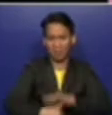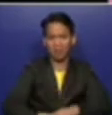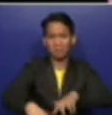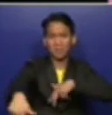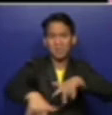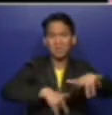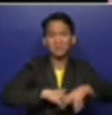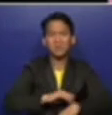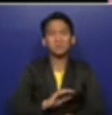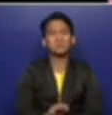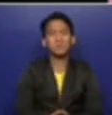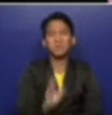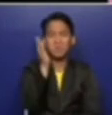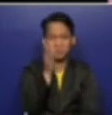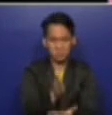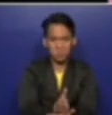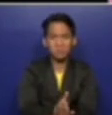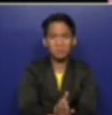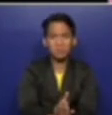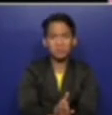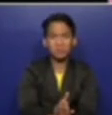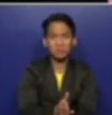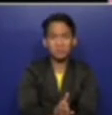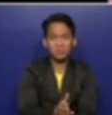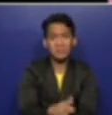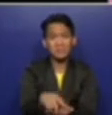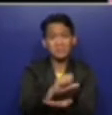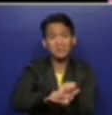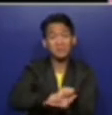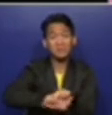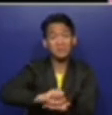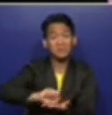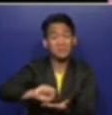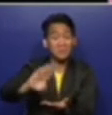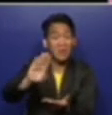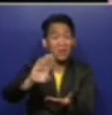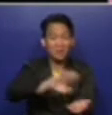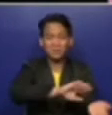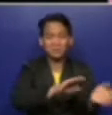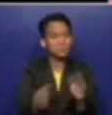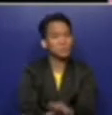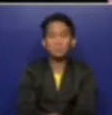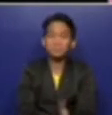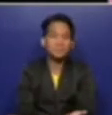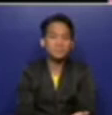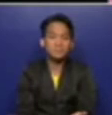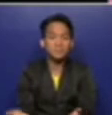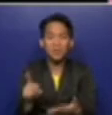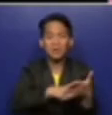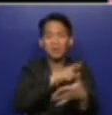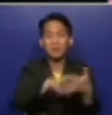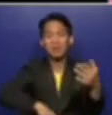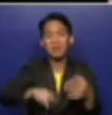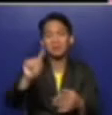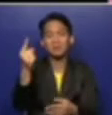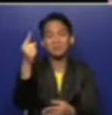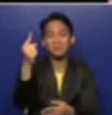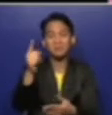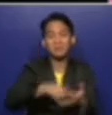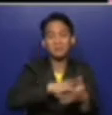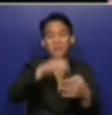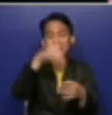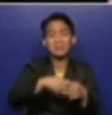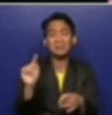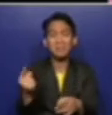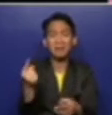ภาเป็นกระซิบลุงฮะสื่อมวลชนบอกว่าไม่สามารถไปทำข่าวได้ทั้งที่เขาอยากจะทำข่าวนี่คือรูปแบบของการ